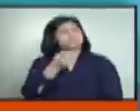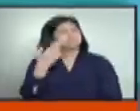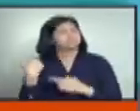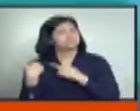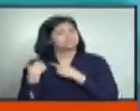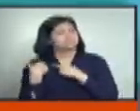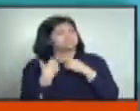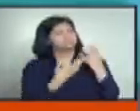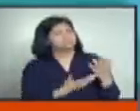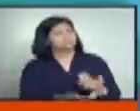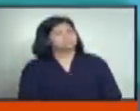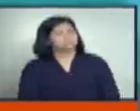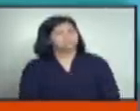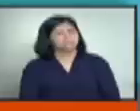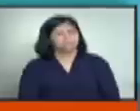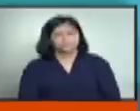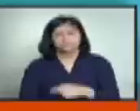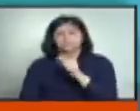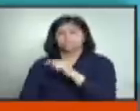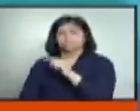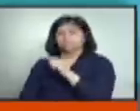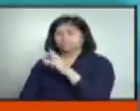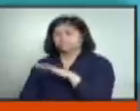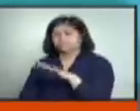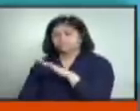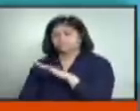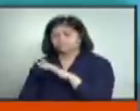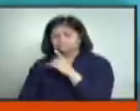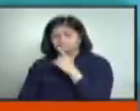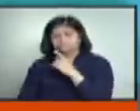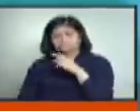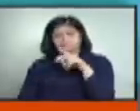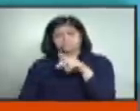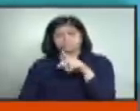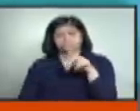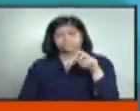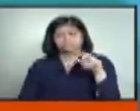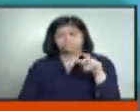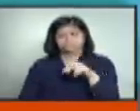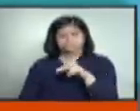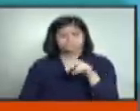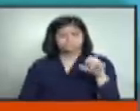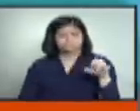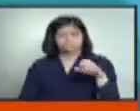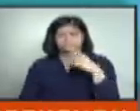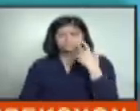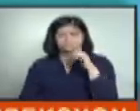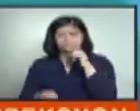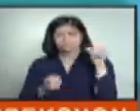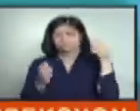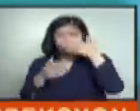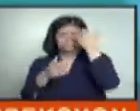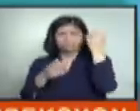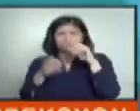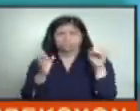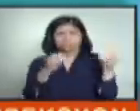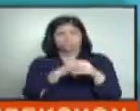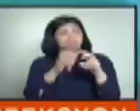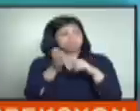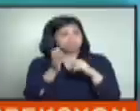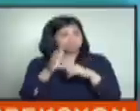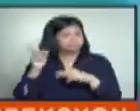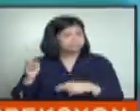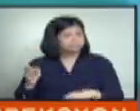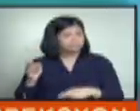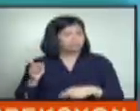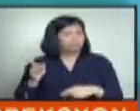obligasyon pa niya sa inyo? Ah, yung mga ano nila sir, yung mga PPE and then yung ano, hindi ko lang nakumita kasi nasa office yung ano noon, yung record. So ibig sabihin, itong